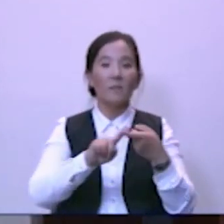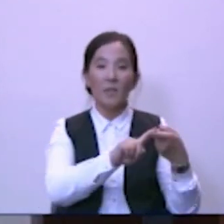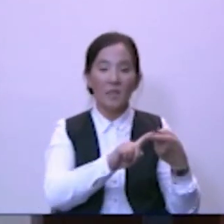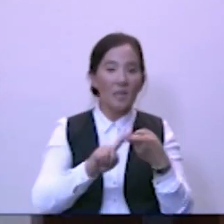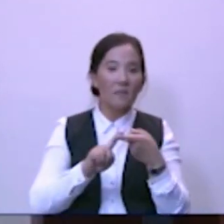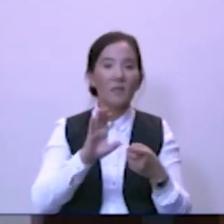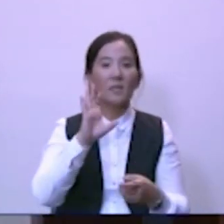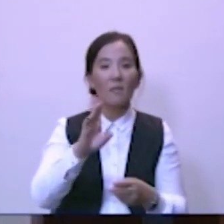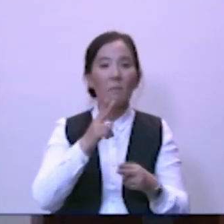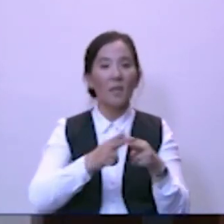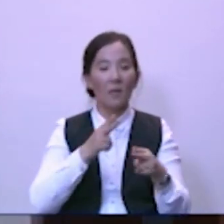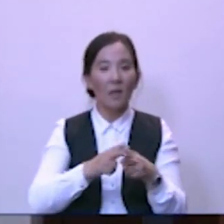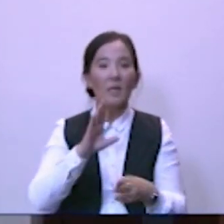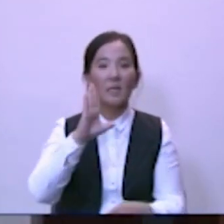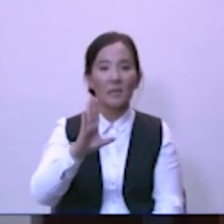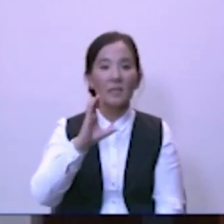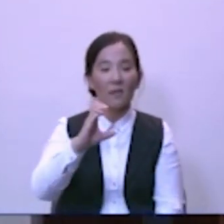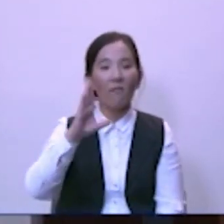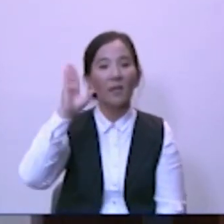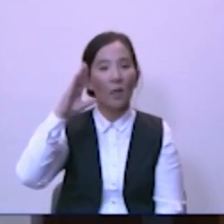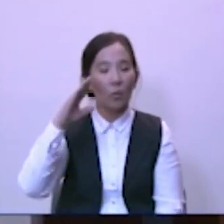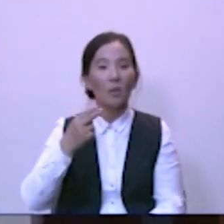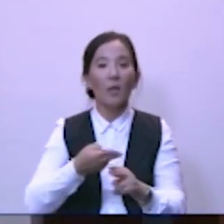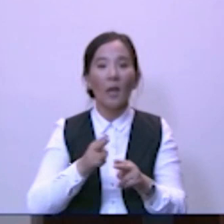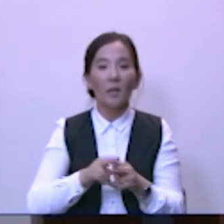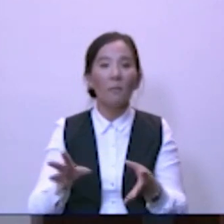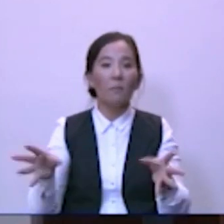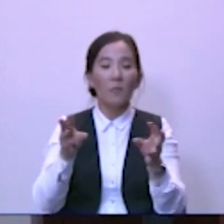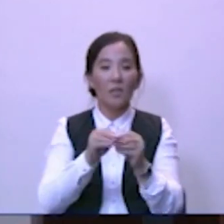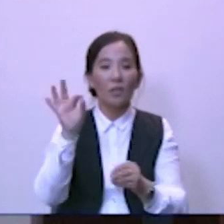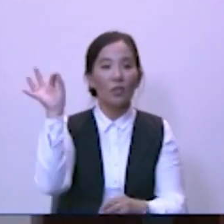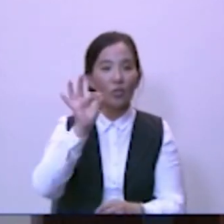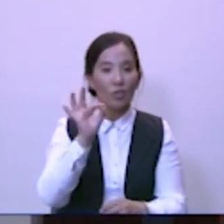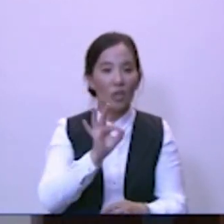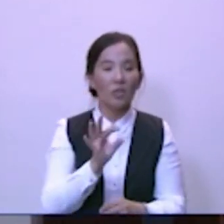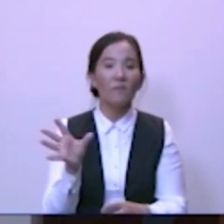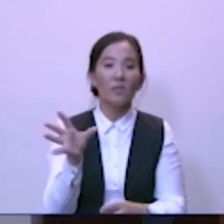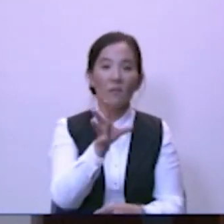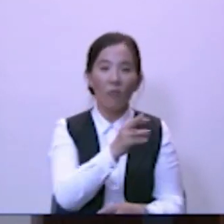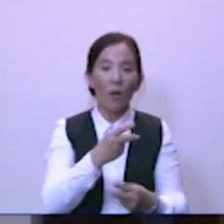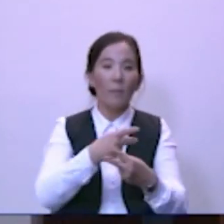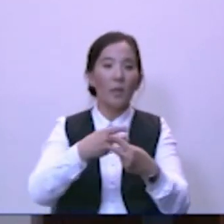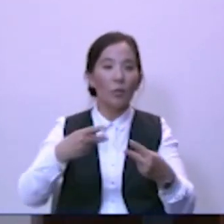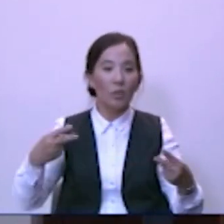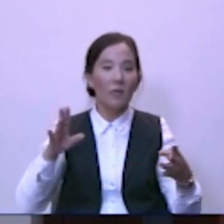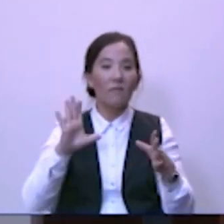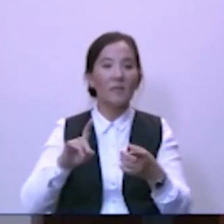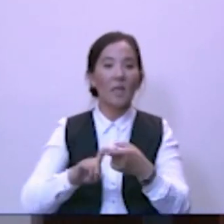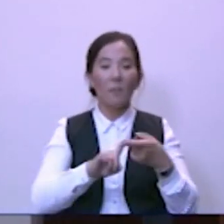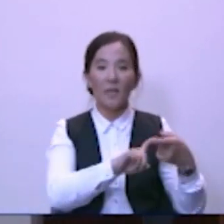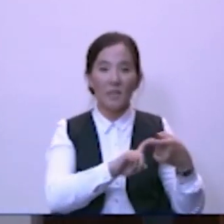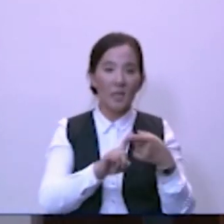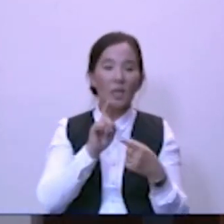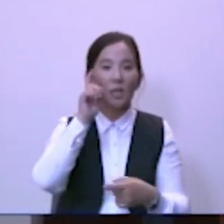с водородом кислородсодержащие кислоты чаще всего получает при взаимодействии кислотных